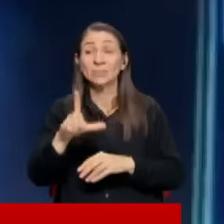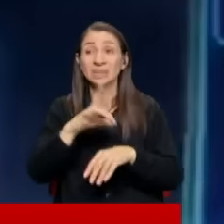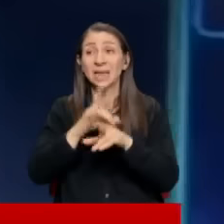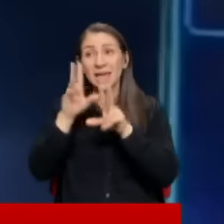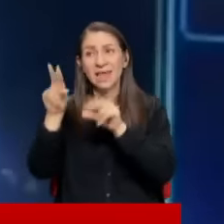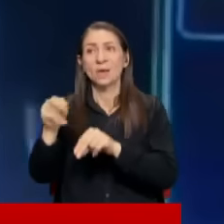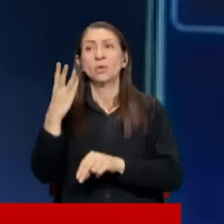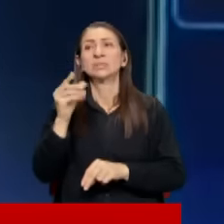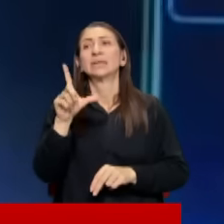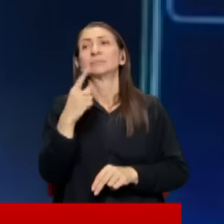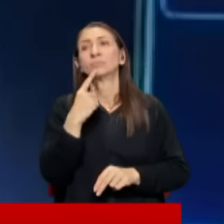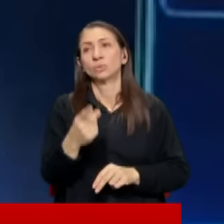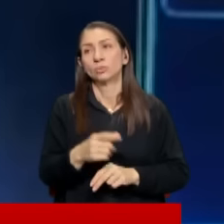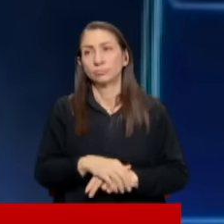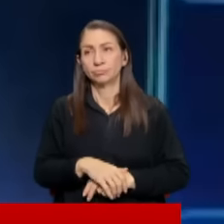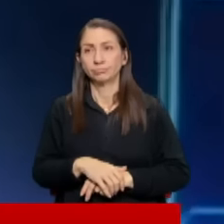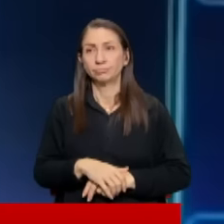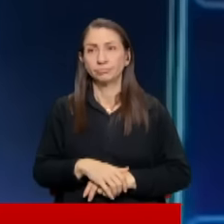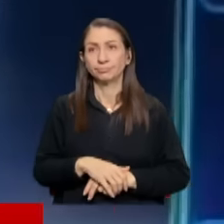hastaneye yatırılmasını istiyor.